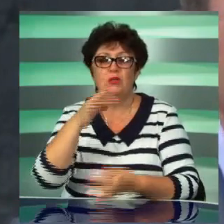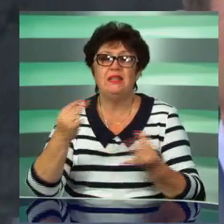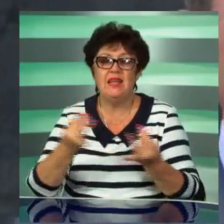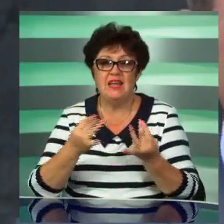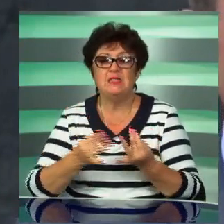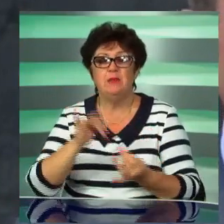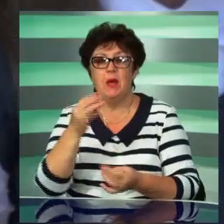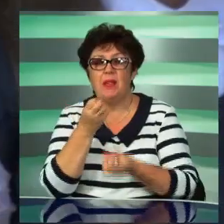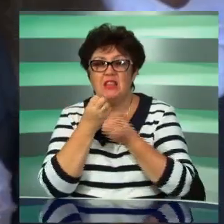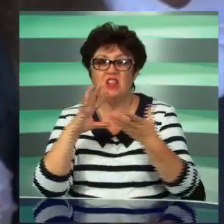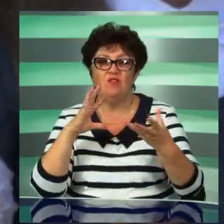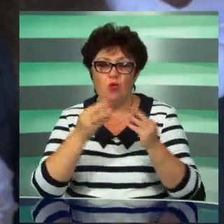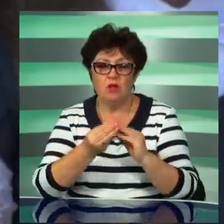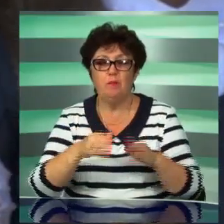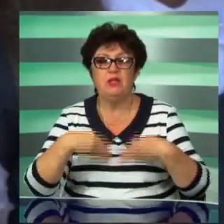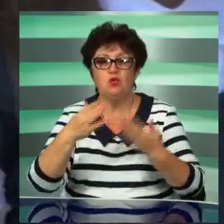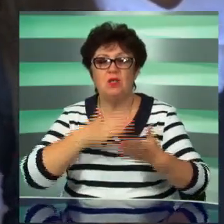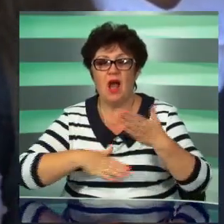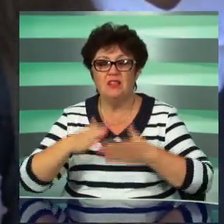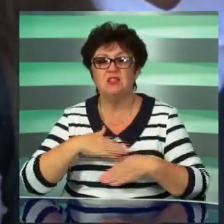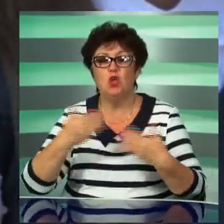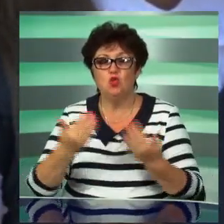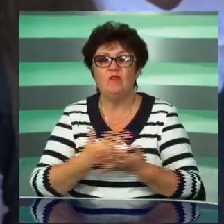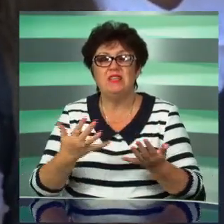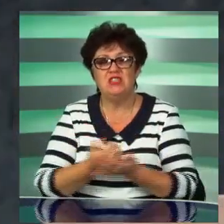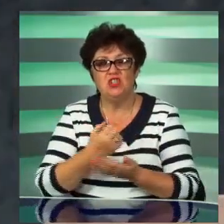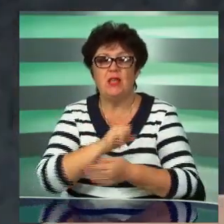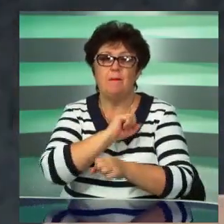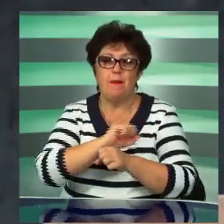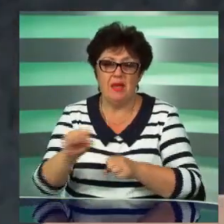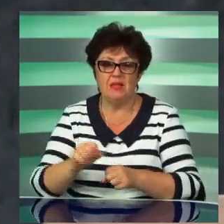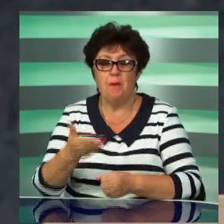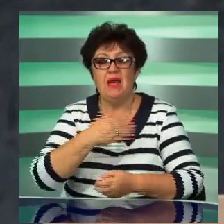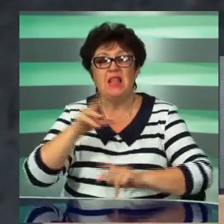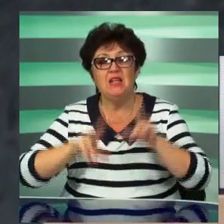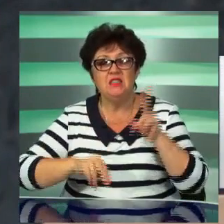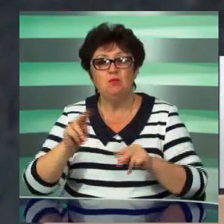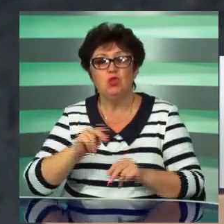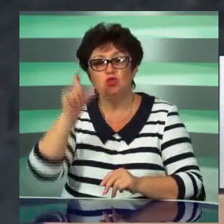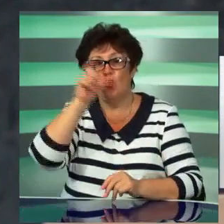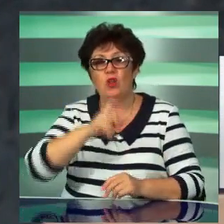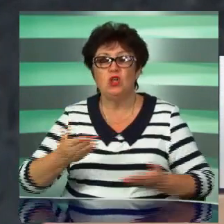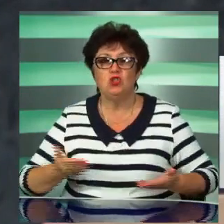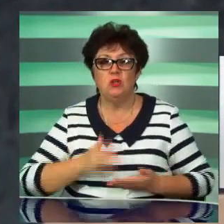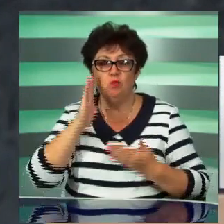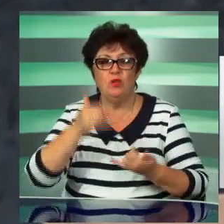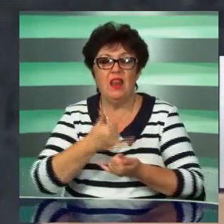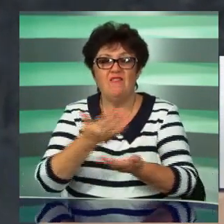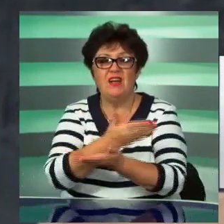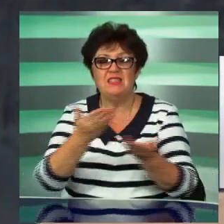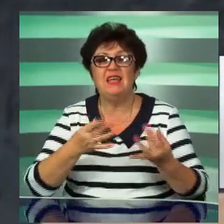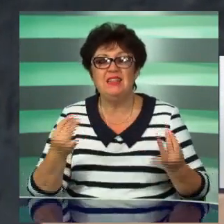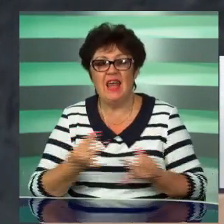и плодотворным, принесет радость новых достижений и побед. Мы надеемся, что школьная жизнь будет для вас